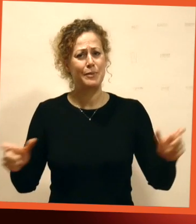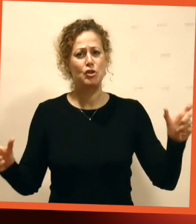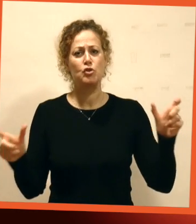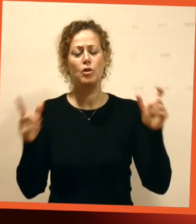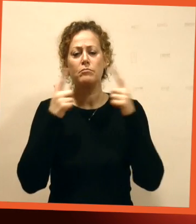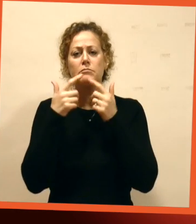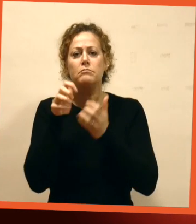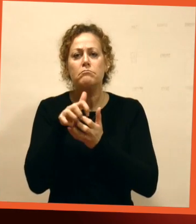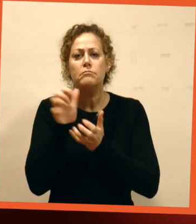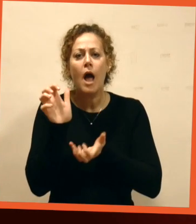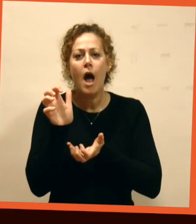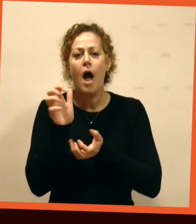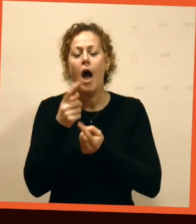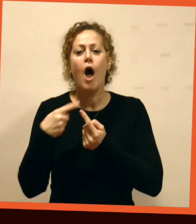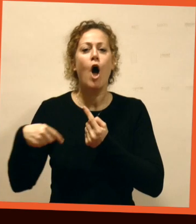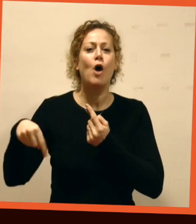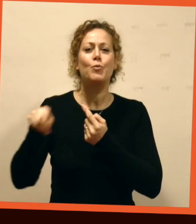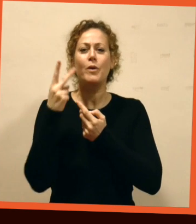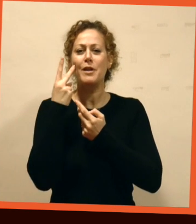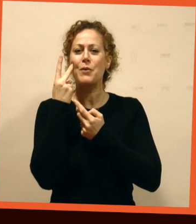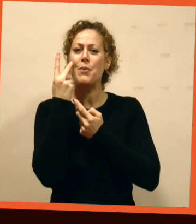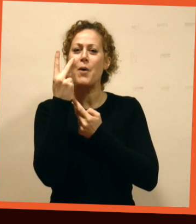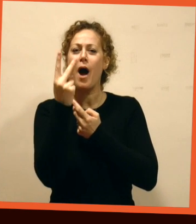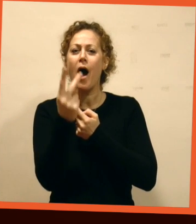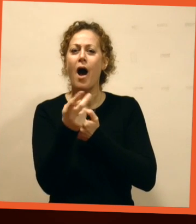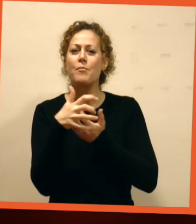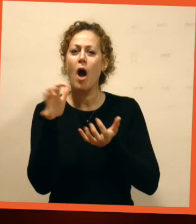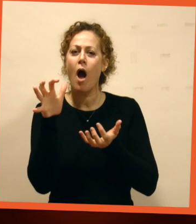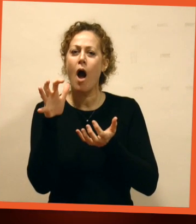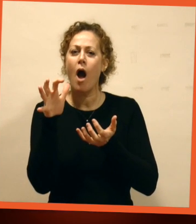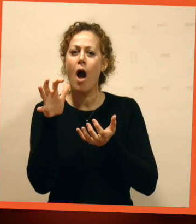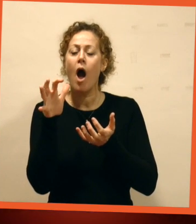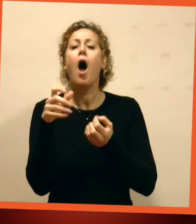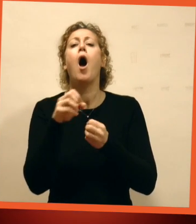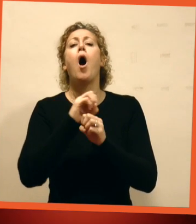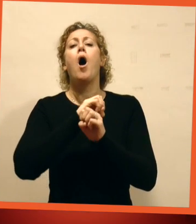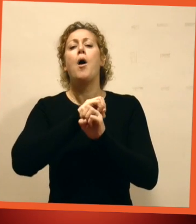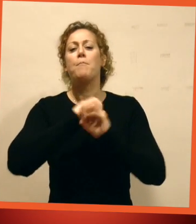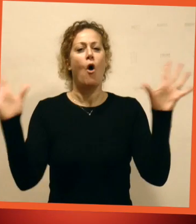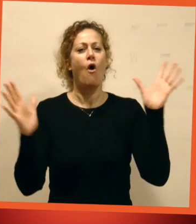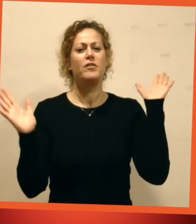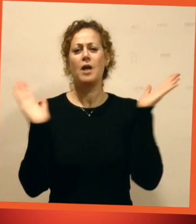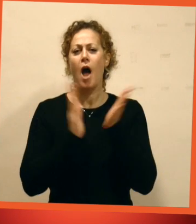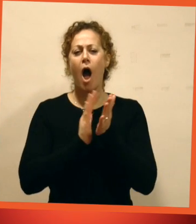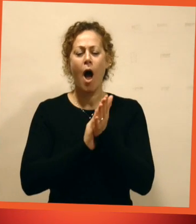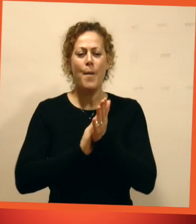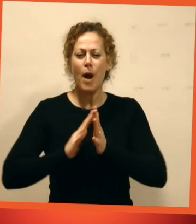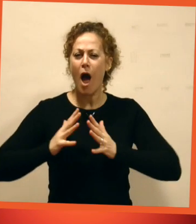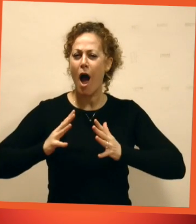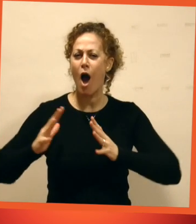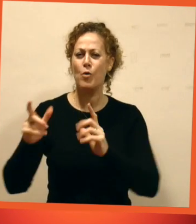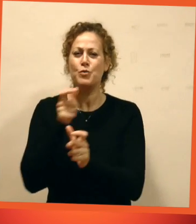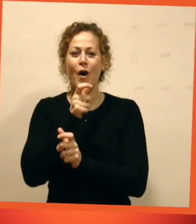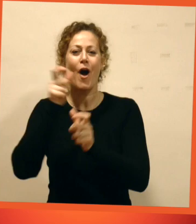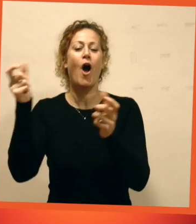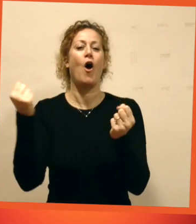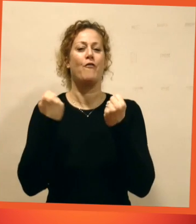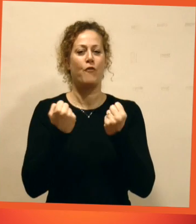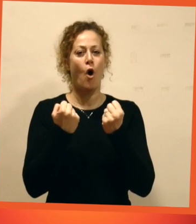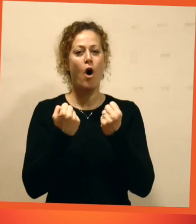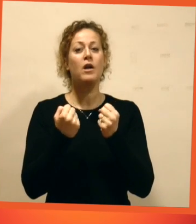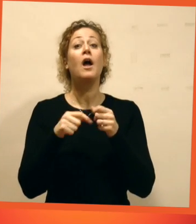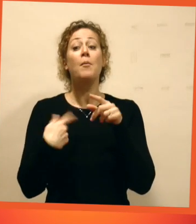meravigliata di quello che stava vedendo, e poi improvvisamente c'erano dei boati e degli applausi incredibili, e ancora il giorno dopo venivano appositamente